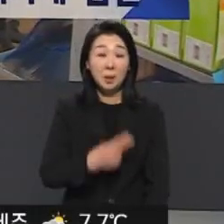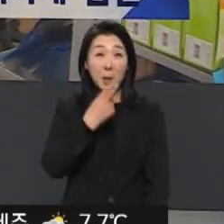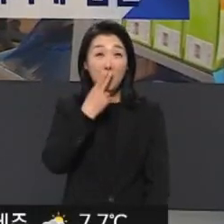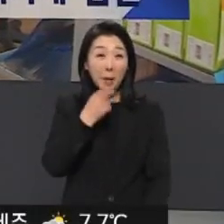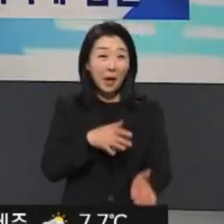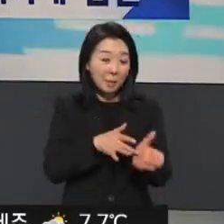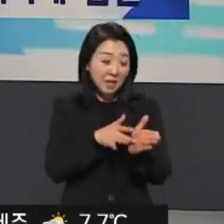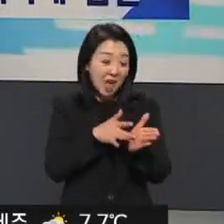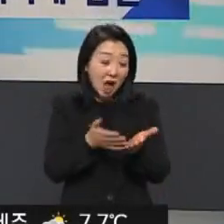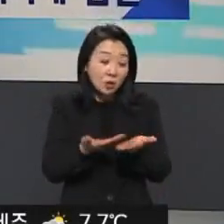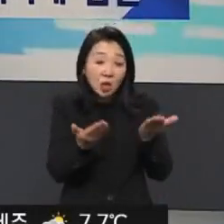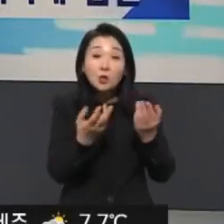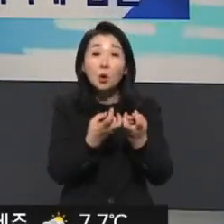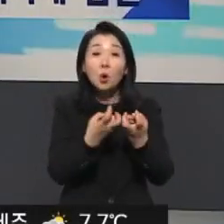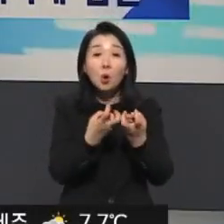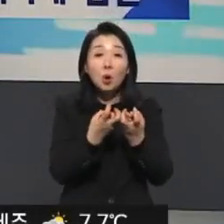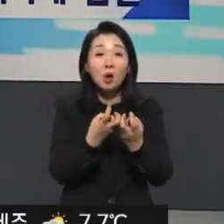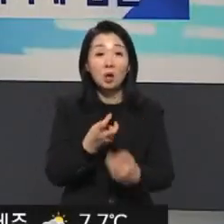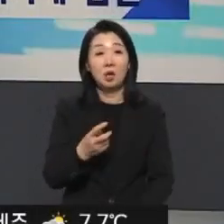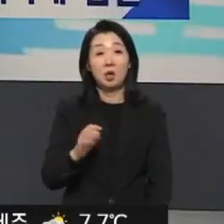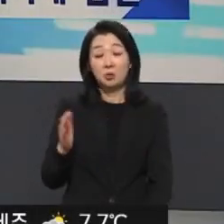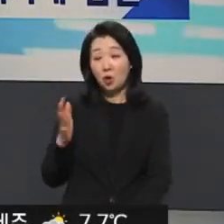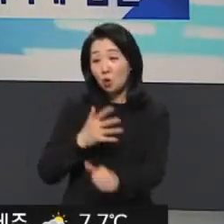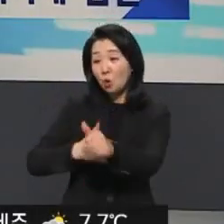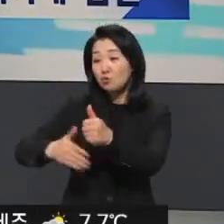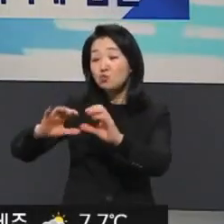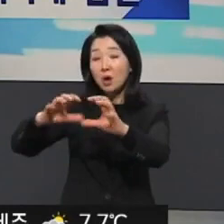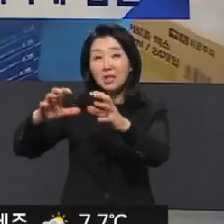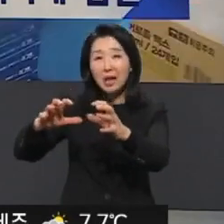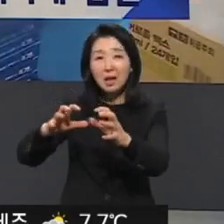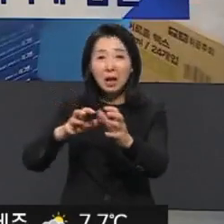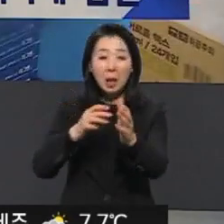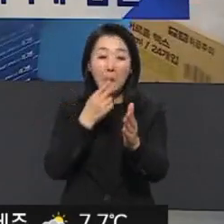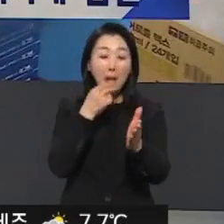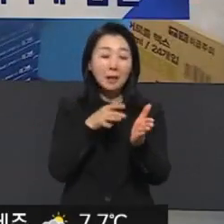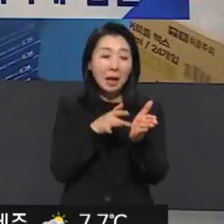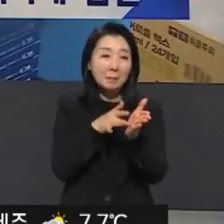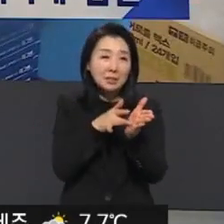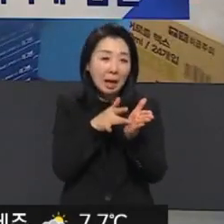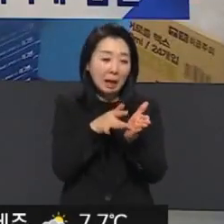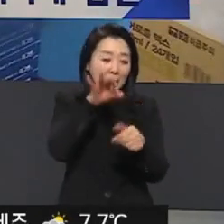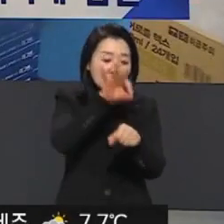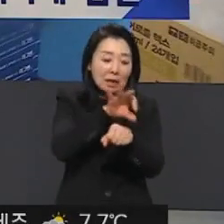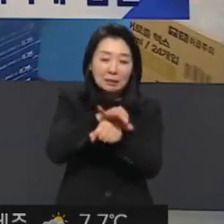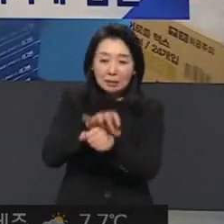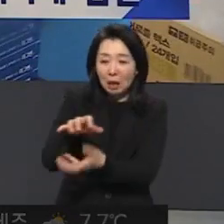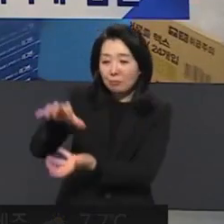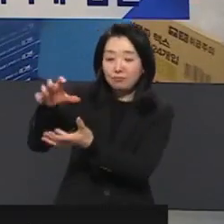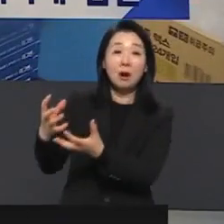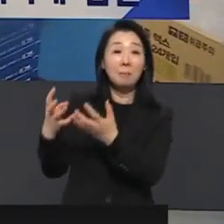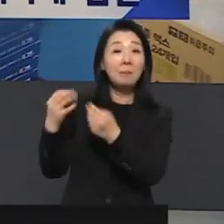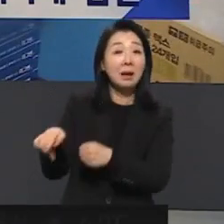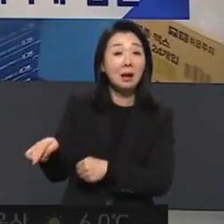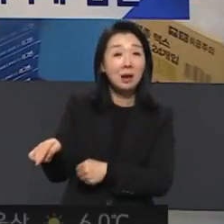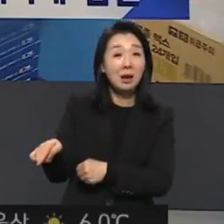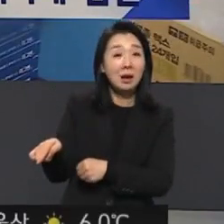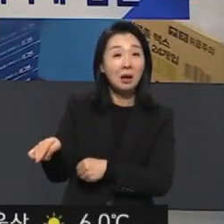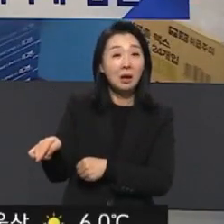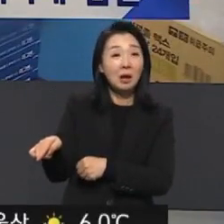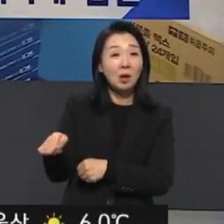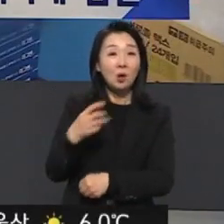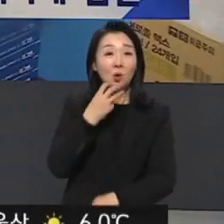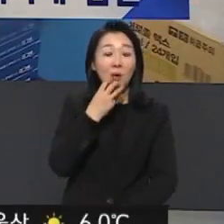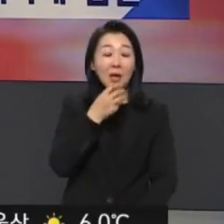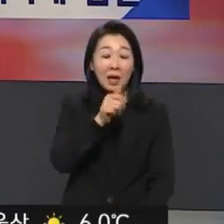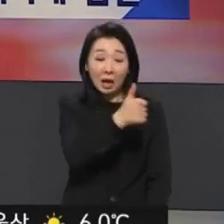대책도 들어갑니다. 최근 인근 국가에서 이 감기약을 사재기 하는 중국인들이 늘고 있기 때문인데요. 실제 경기